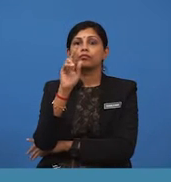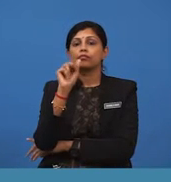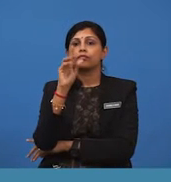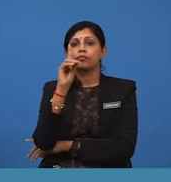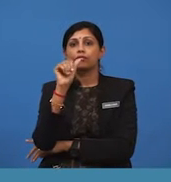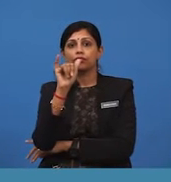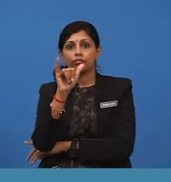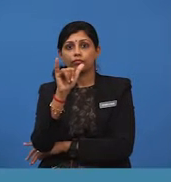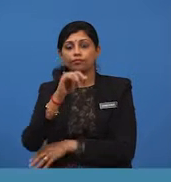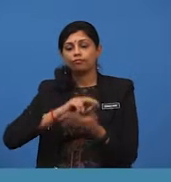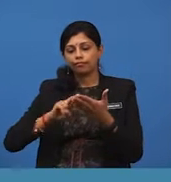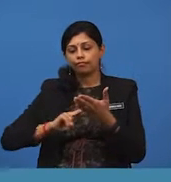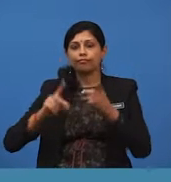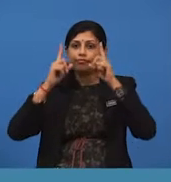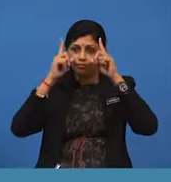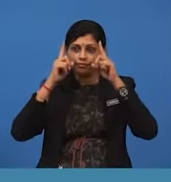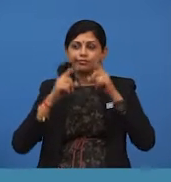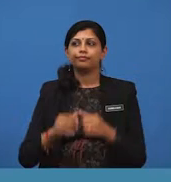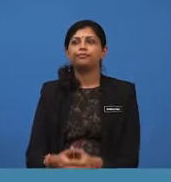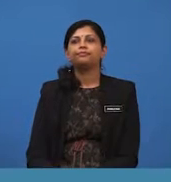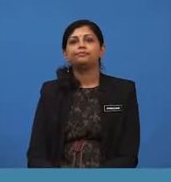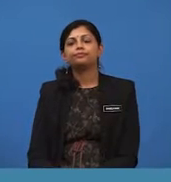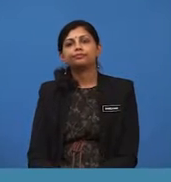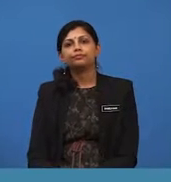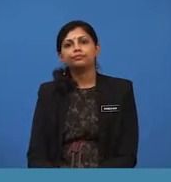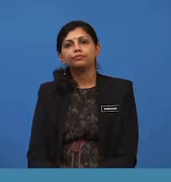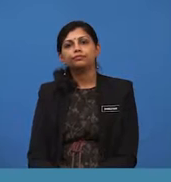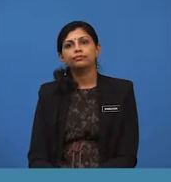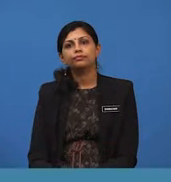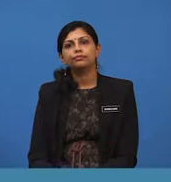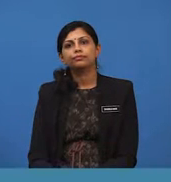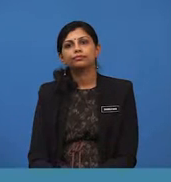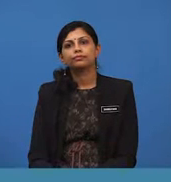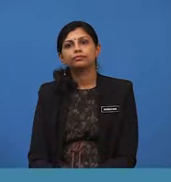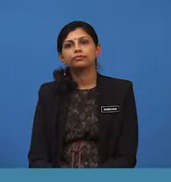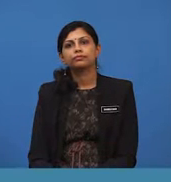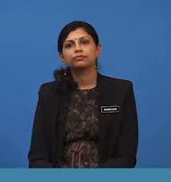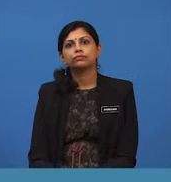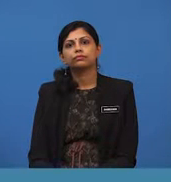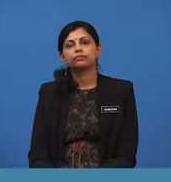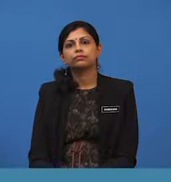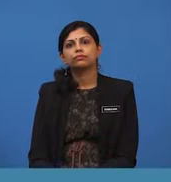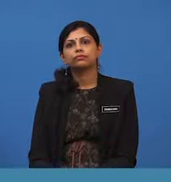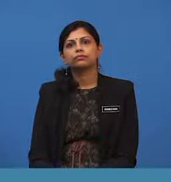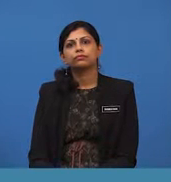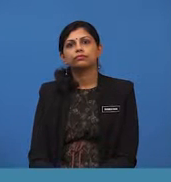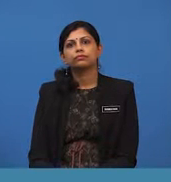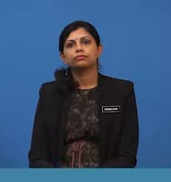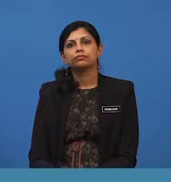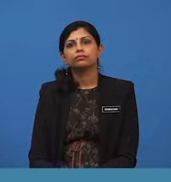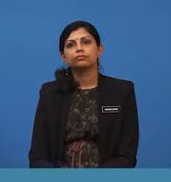Hukum Faraday menyatakan bahawa magnitud DGE aruhan adalah berkadar langsung dengan